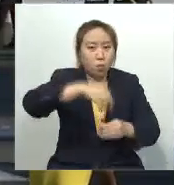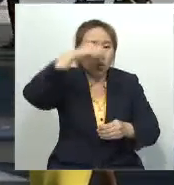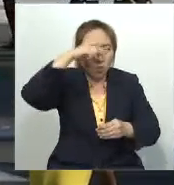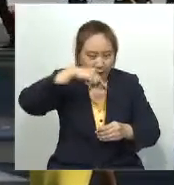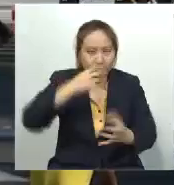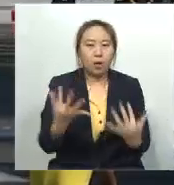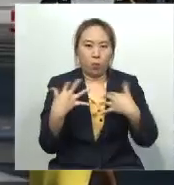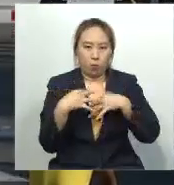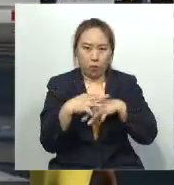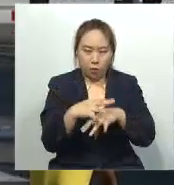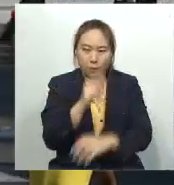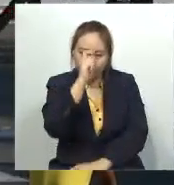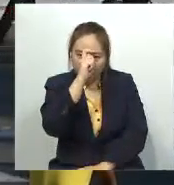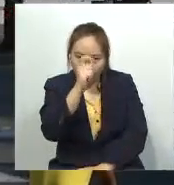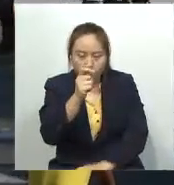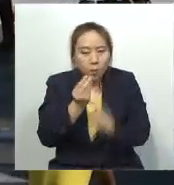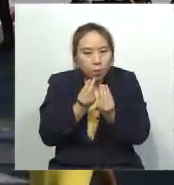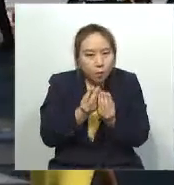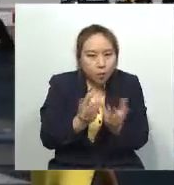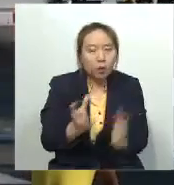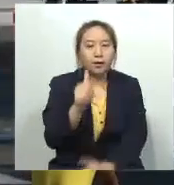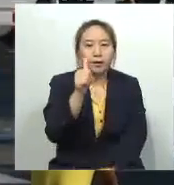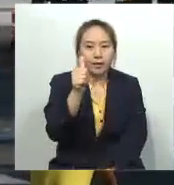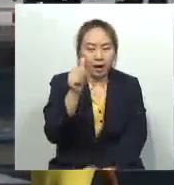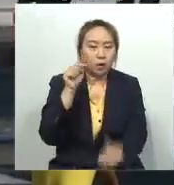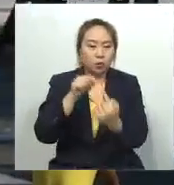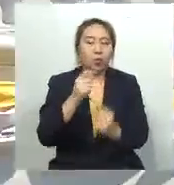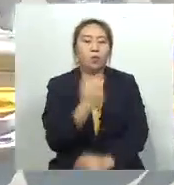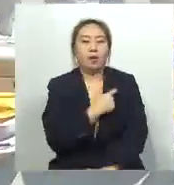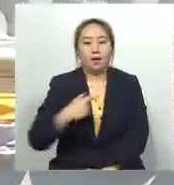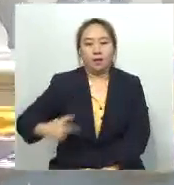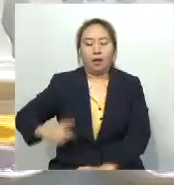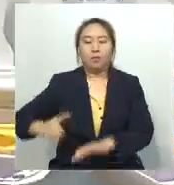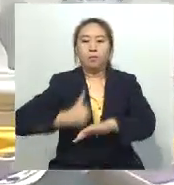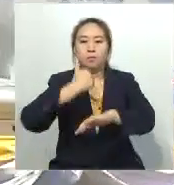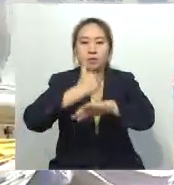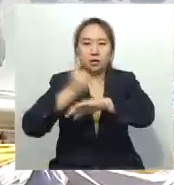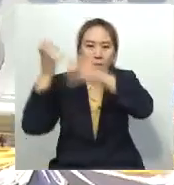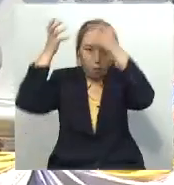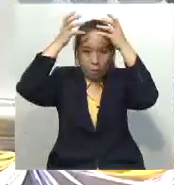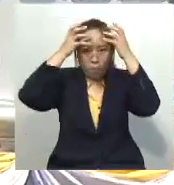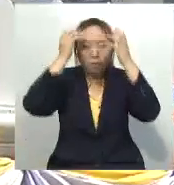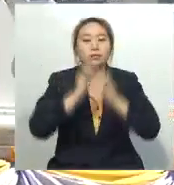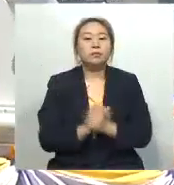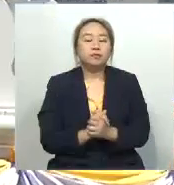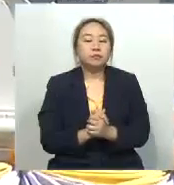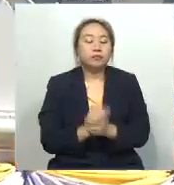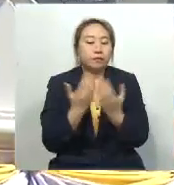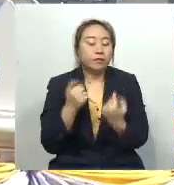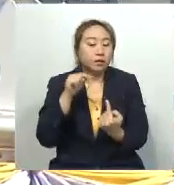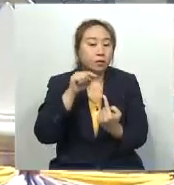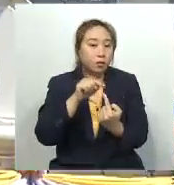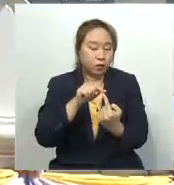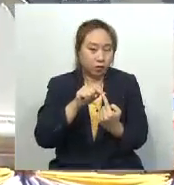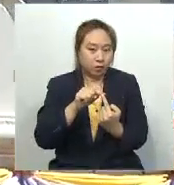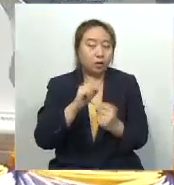มเฝ้าทูลละอองธุลีพระบาทถวายพระพรชัยมงคลในพระราชพิธีบรมราชาภิเษกสำหรับพระราชพิธีบร